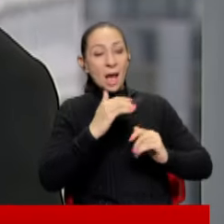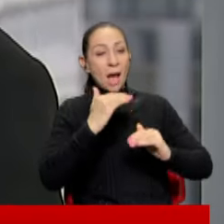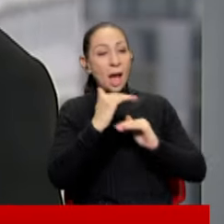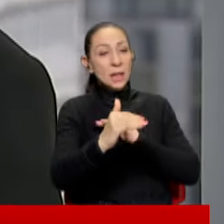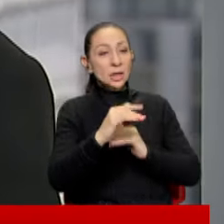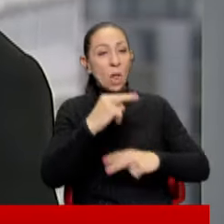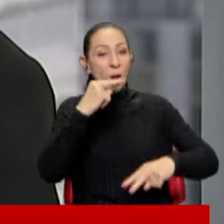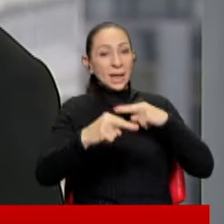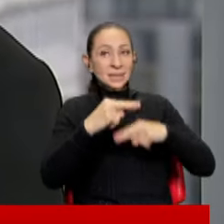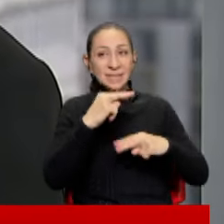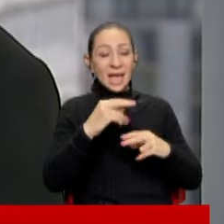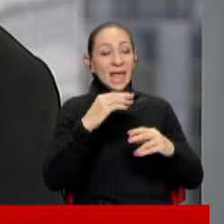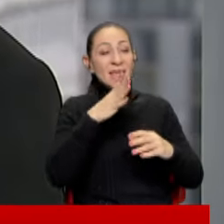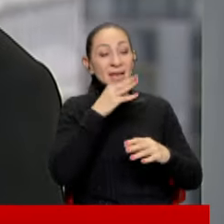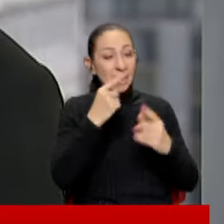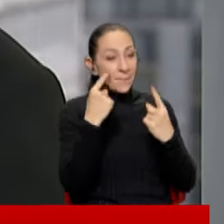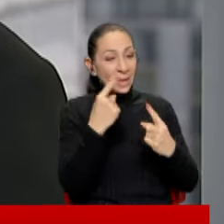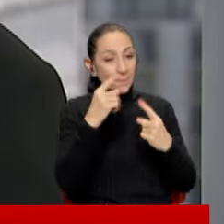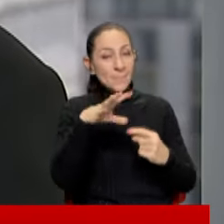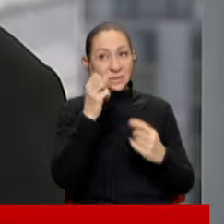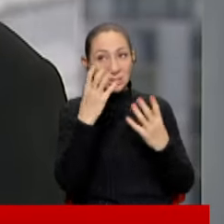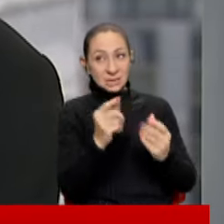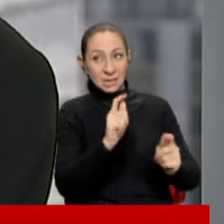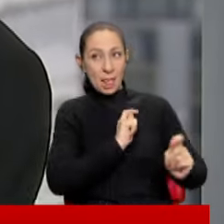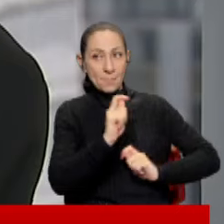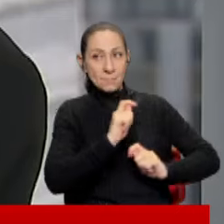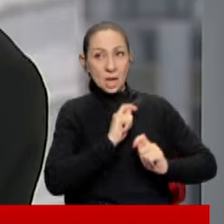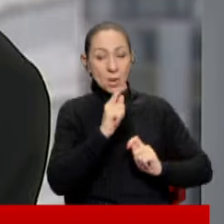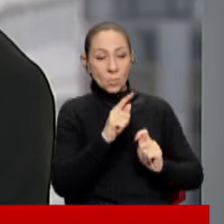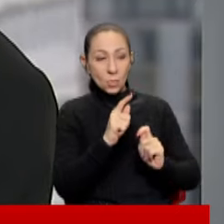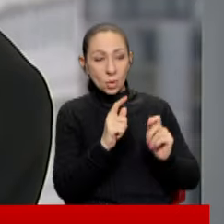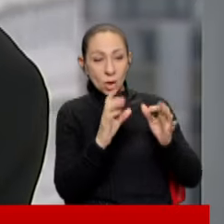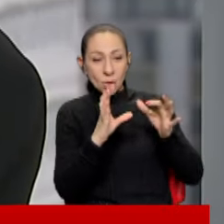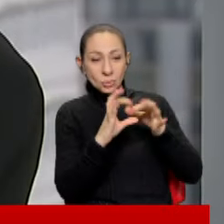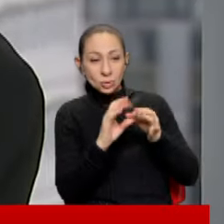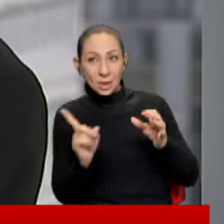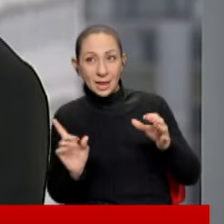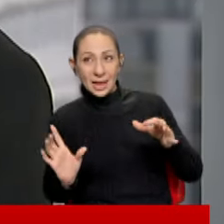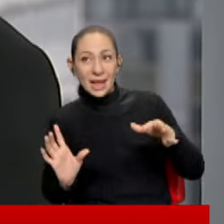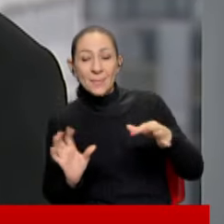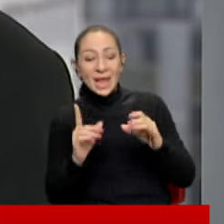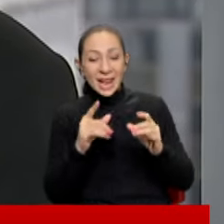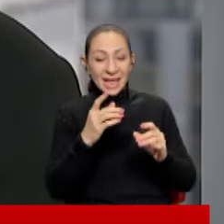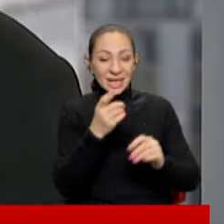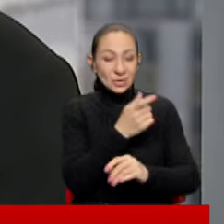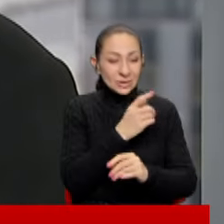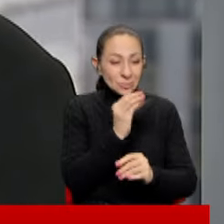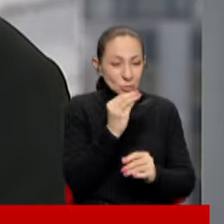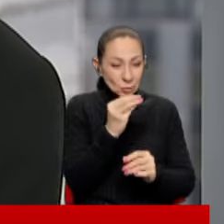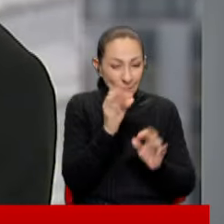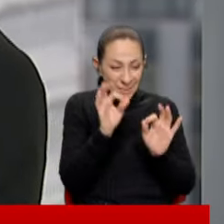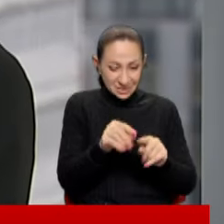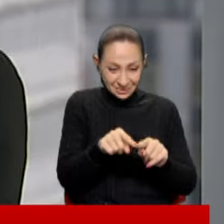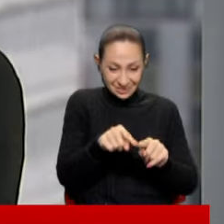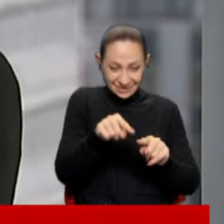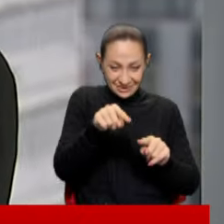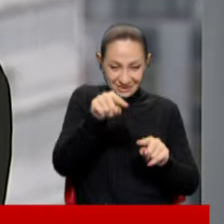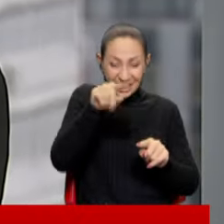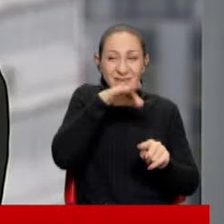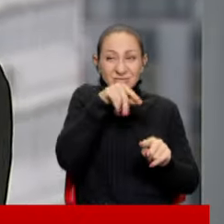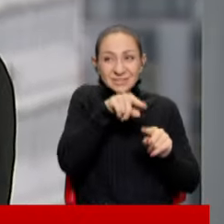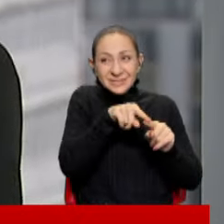lokantası talebi oldu. Yaşlı bakım merkezi talebi oldu. Zaten bu kompozisyon bir ucu oraya dayanacak şimdi. Yani çocuklukta böyle kreşte